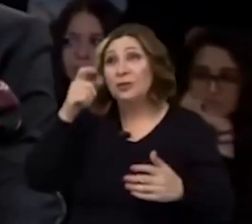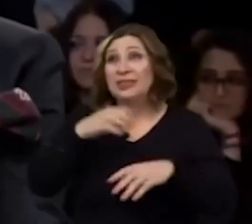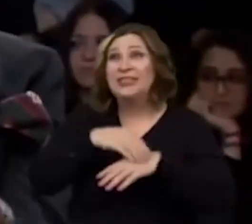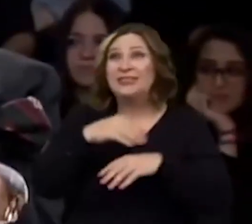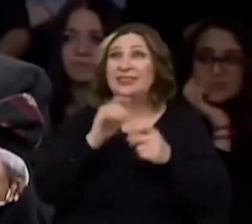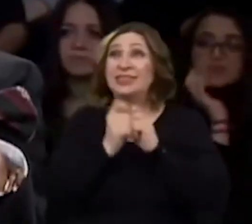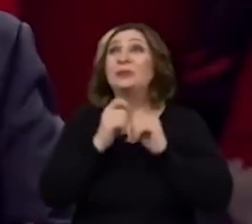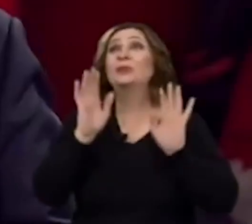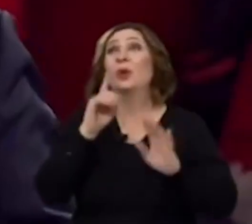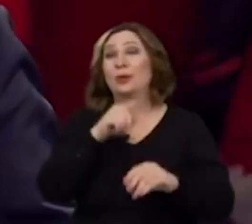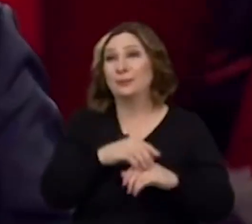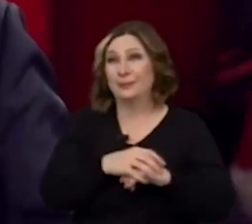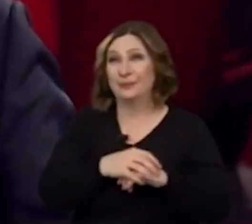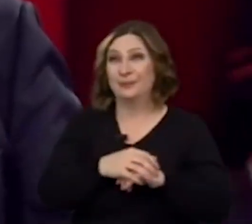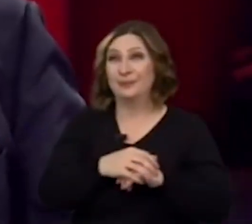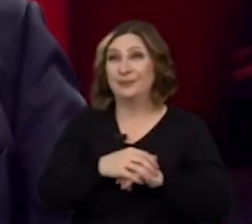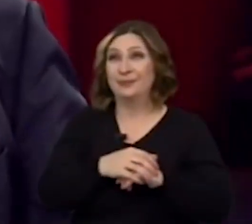rejim değişiyor. Ya ne oldu?